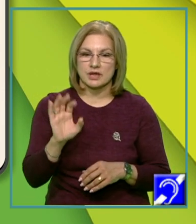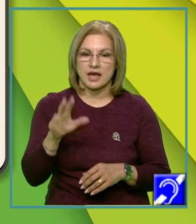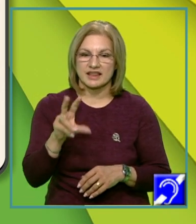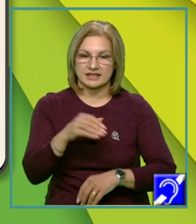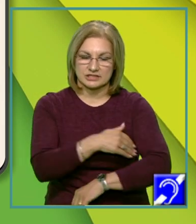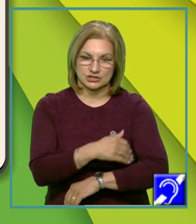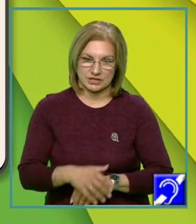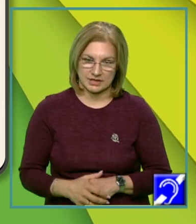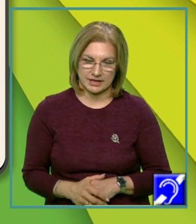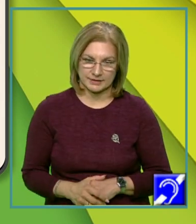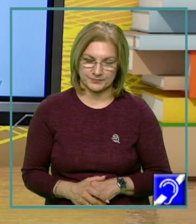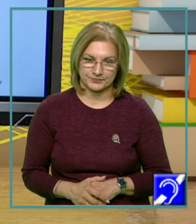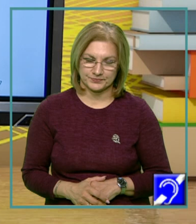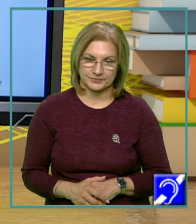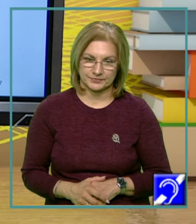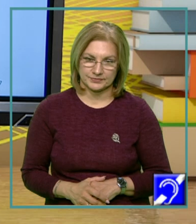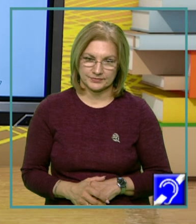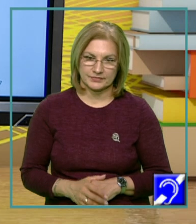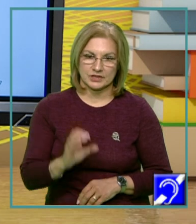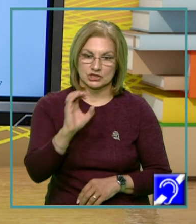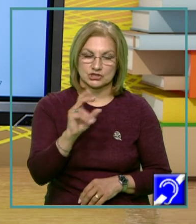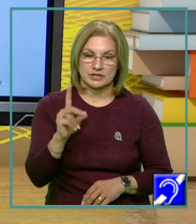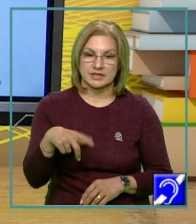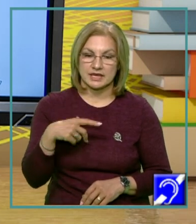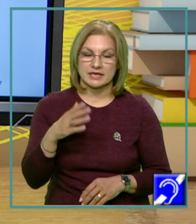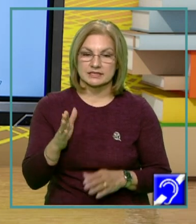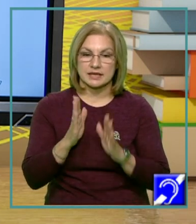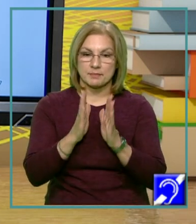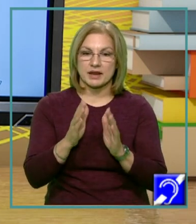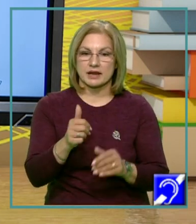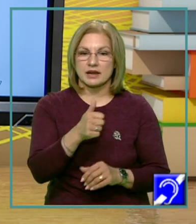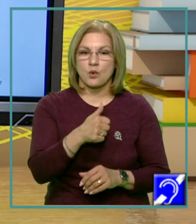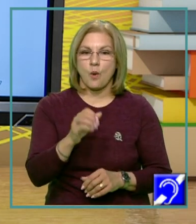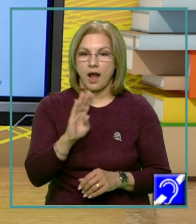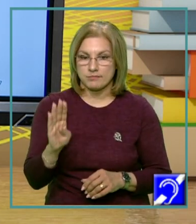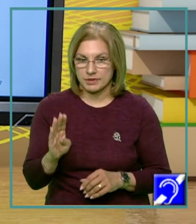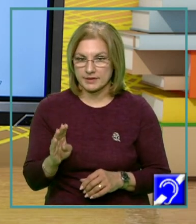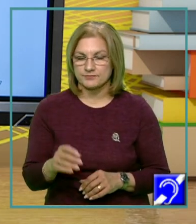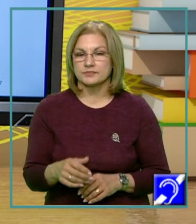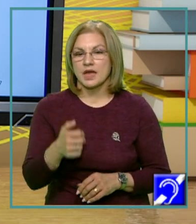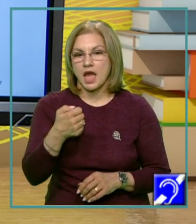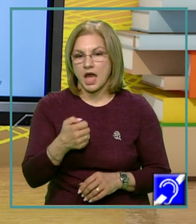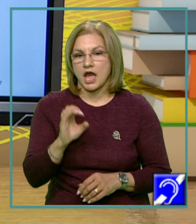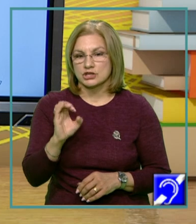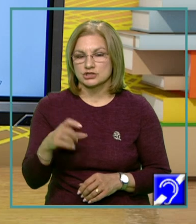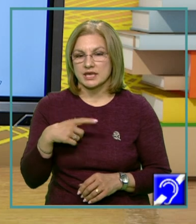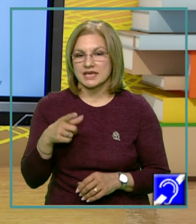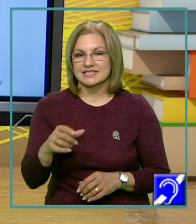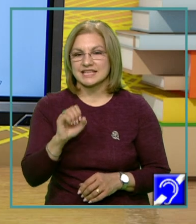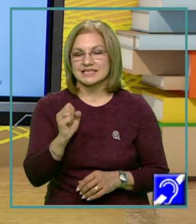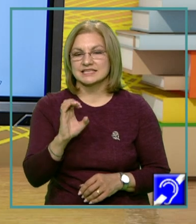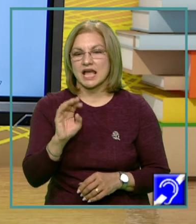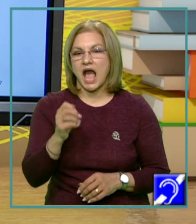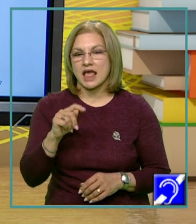grade c d este paralelă cu AB AC este o secantă